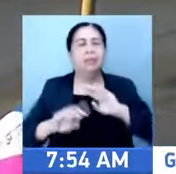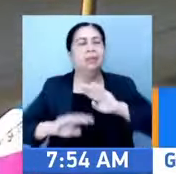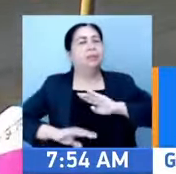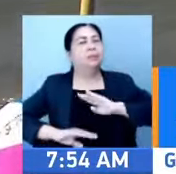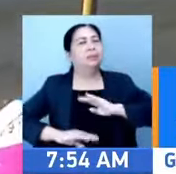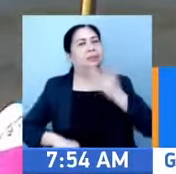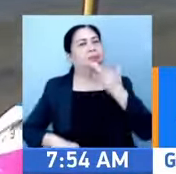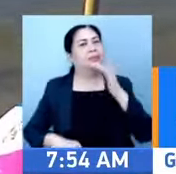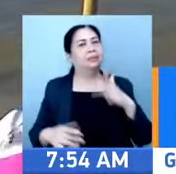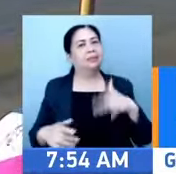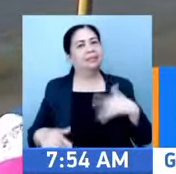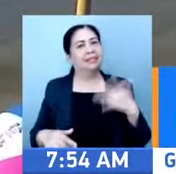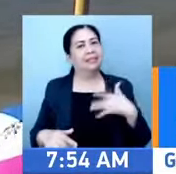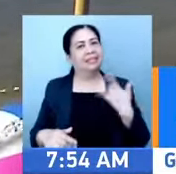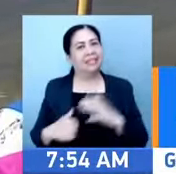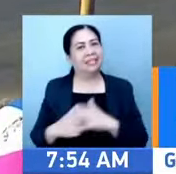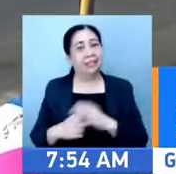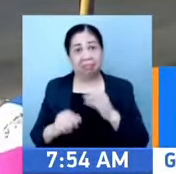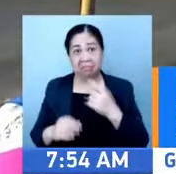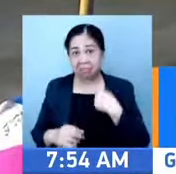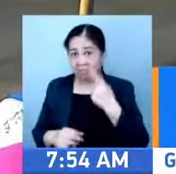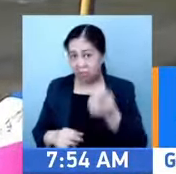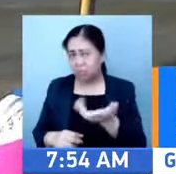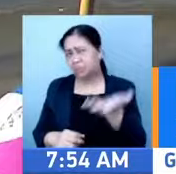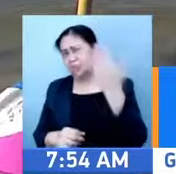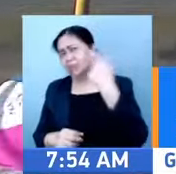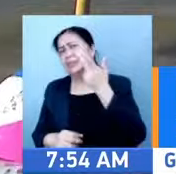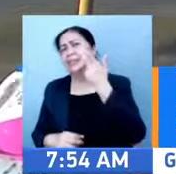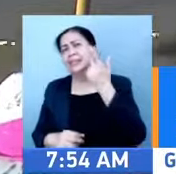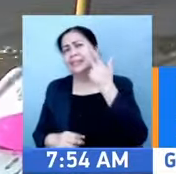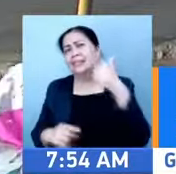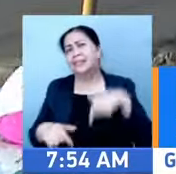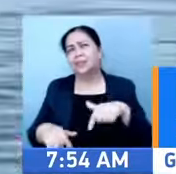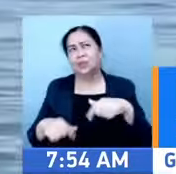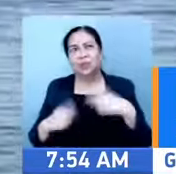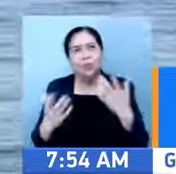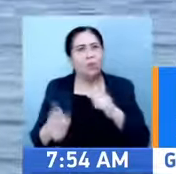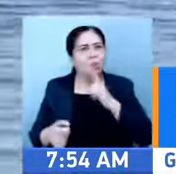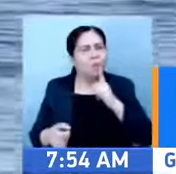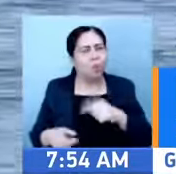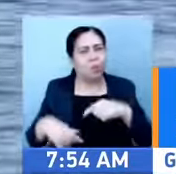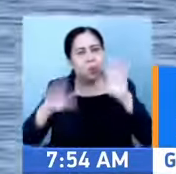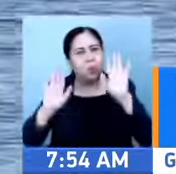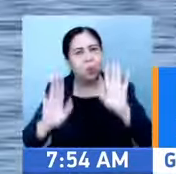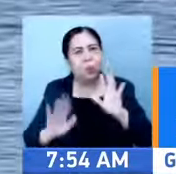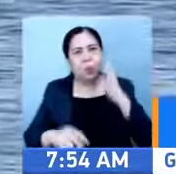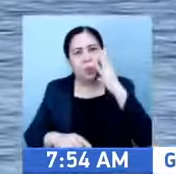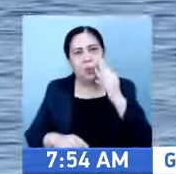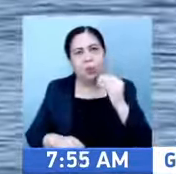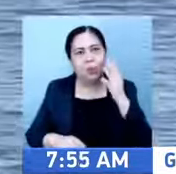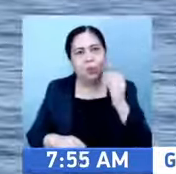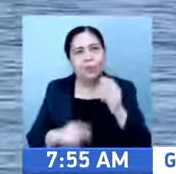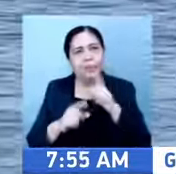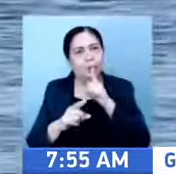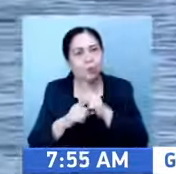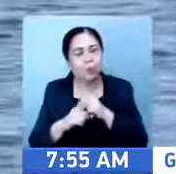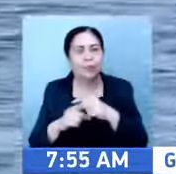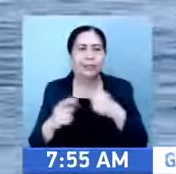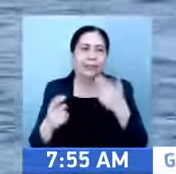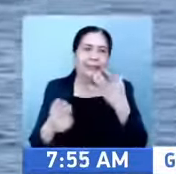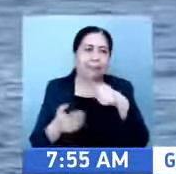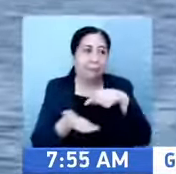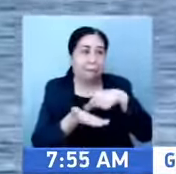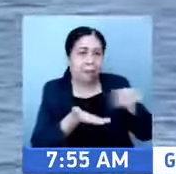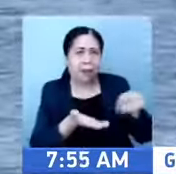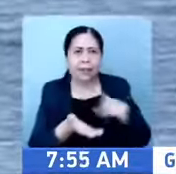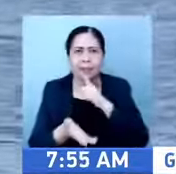kapuso, kung ako sa inyo, subukan nyo na ito. This is a once-in-a-lifetime experience. Sulit na sulit ang ibabayad nyo. Wala